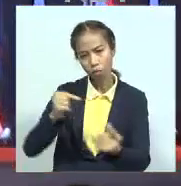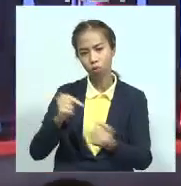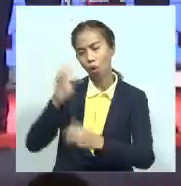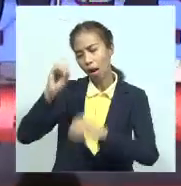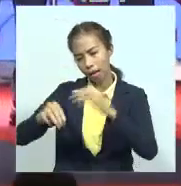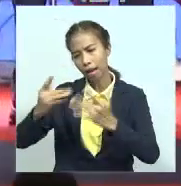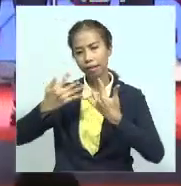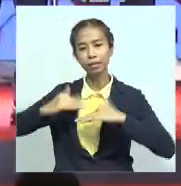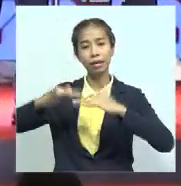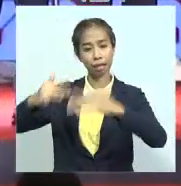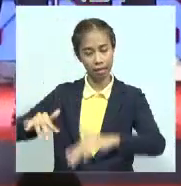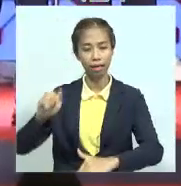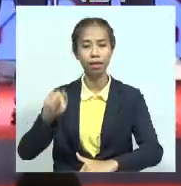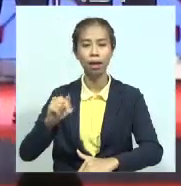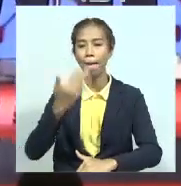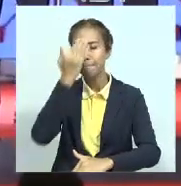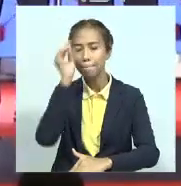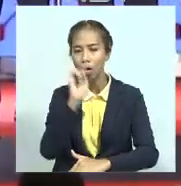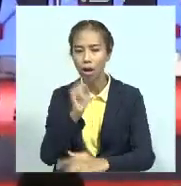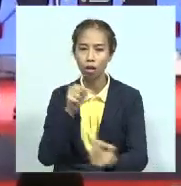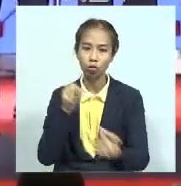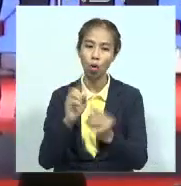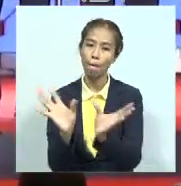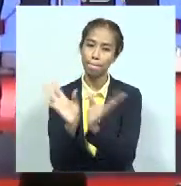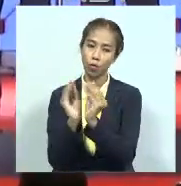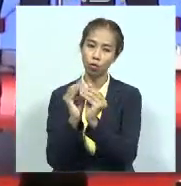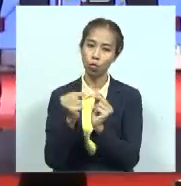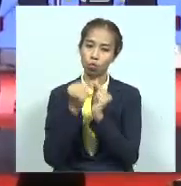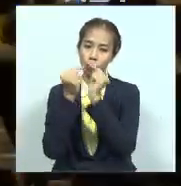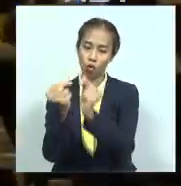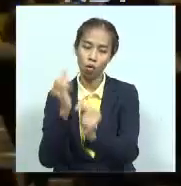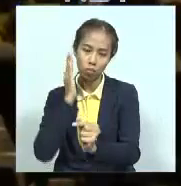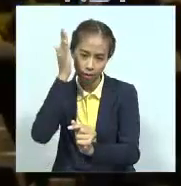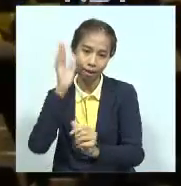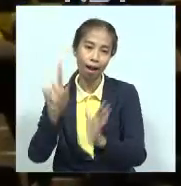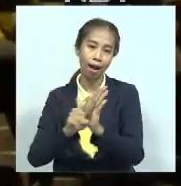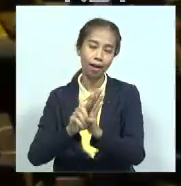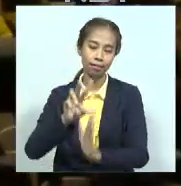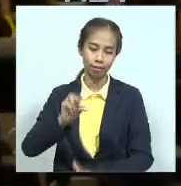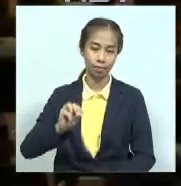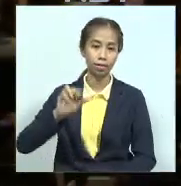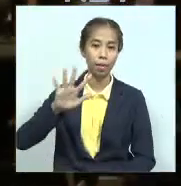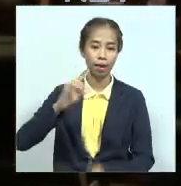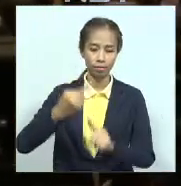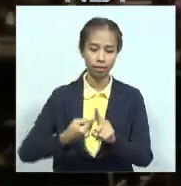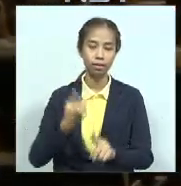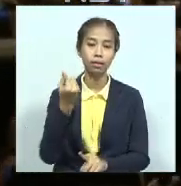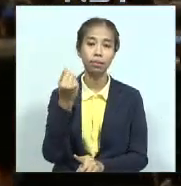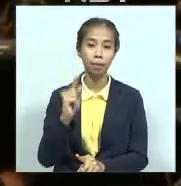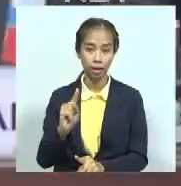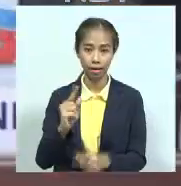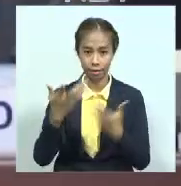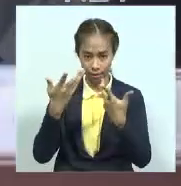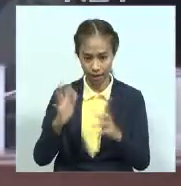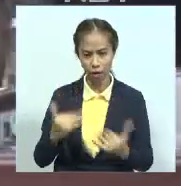ที่อาเซียนให้ความสำคัญเพื่อต่อยอดไปยังการประชุมสุดยอดอาเซียนครั้งที่35ในเดือนพฤศจิกายนและผลัก